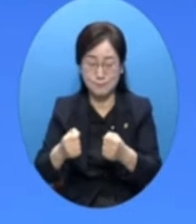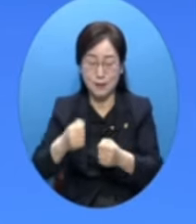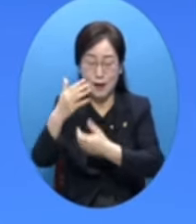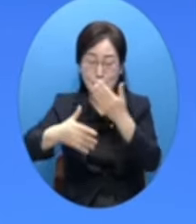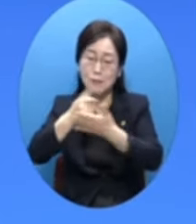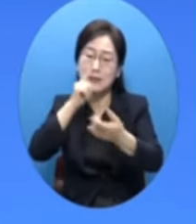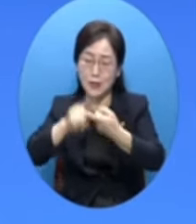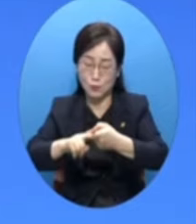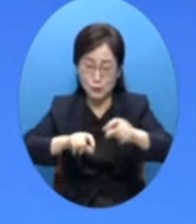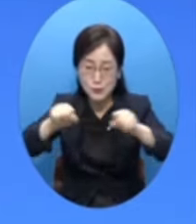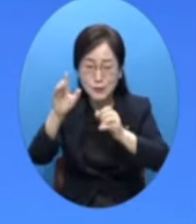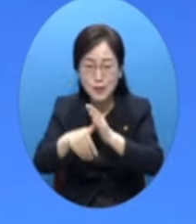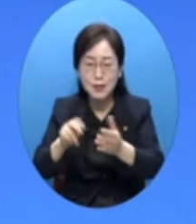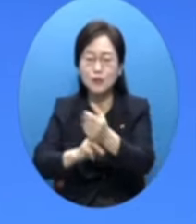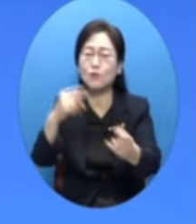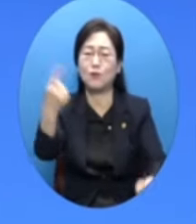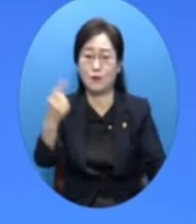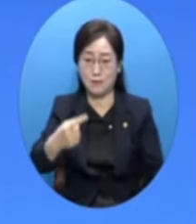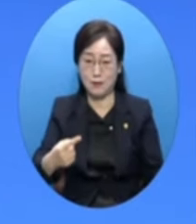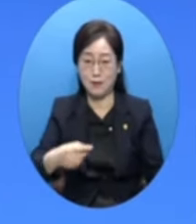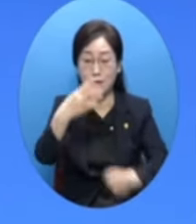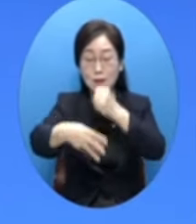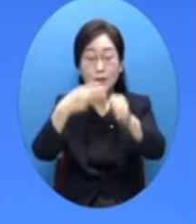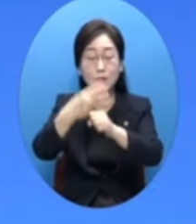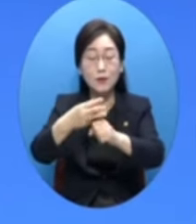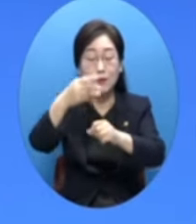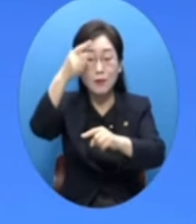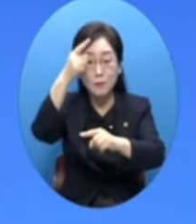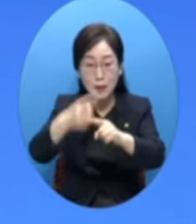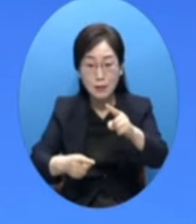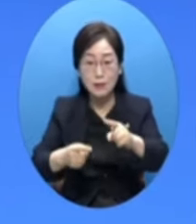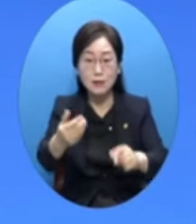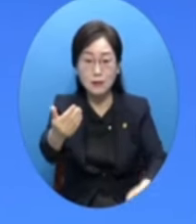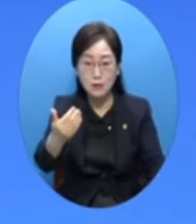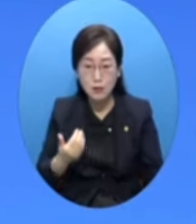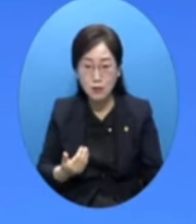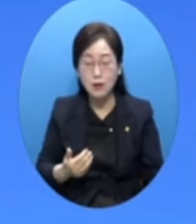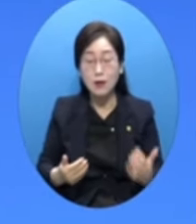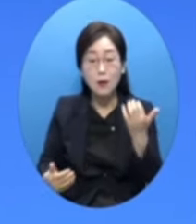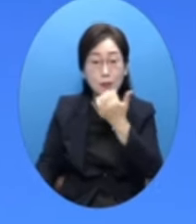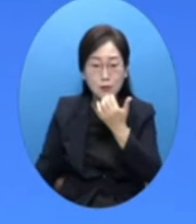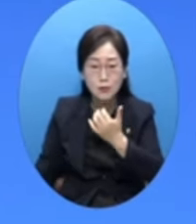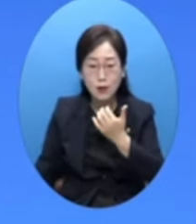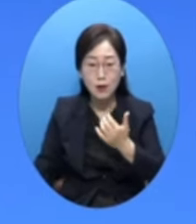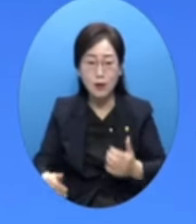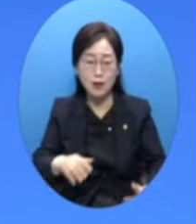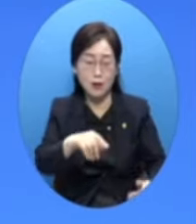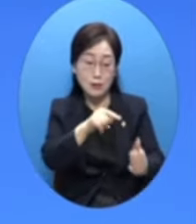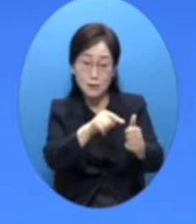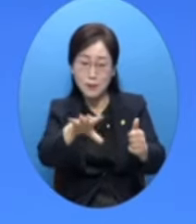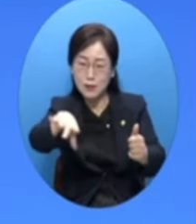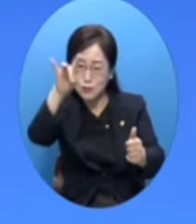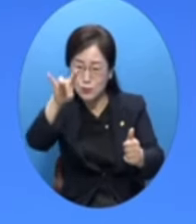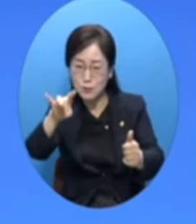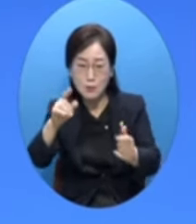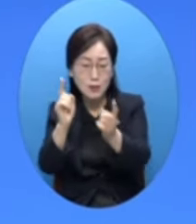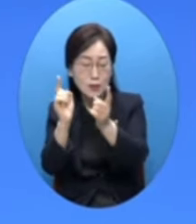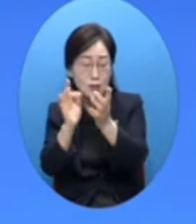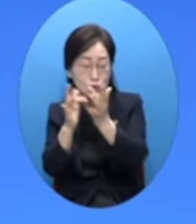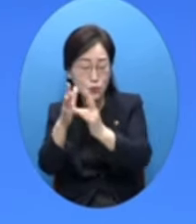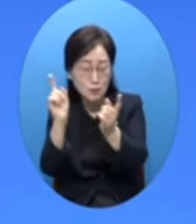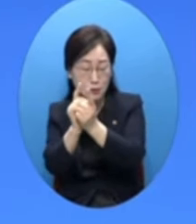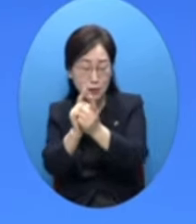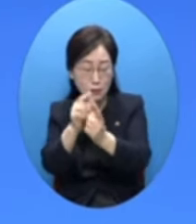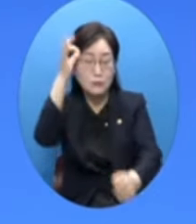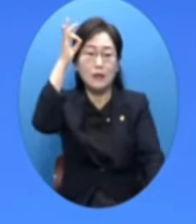것입니다. 3년 반 전에 베드로가 처음 예수를 만날 때 장면이 떠올랐습니다. 그때도